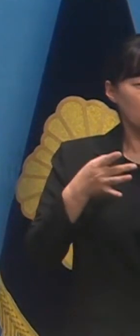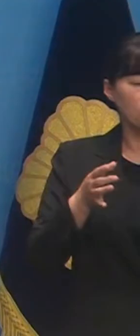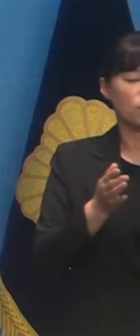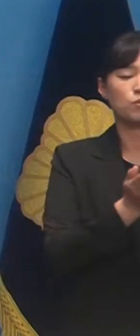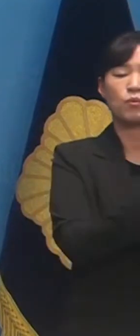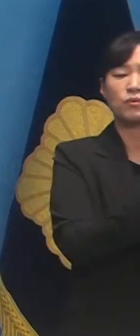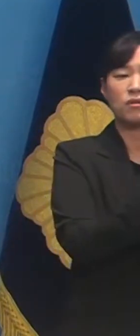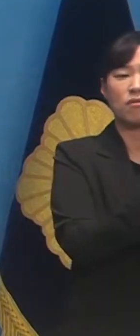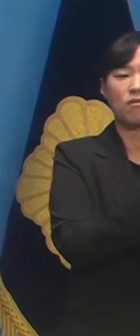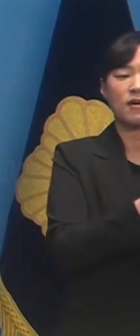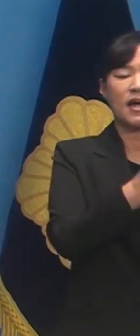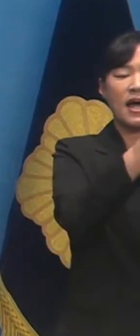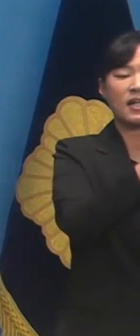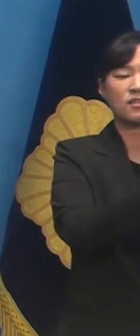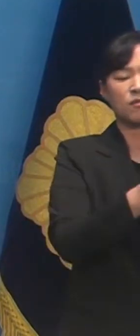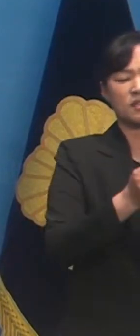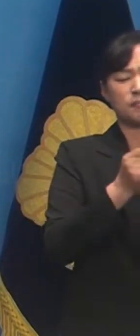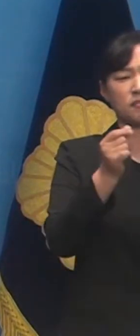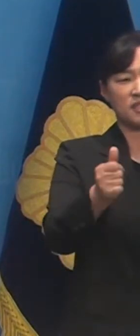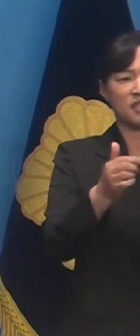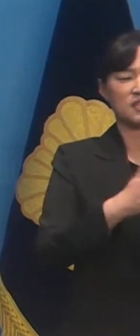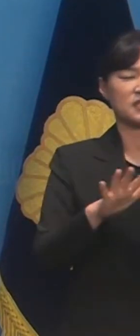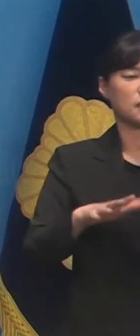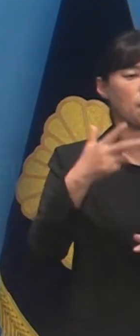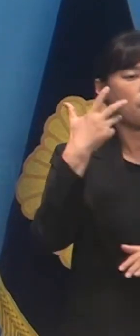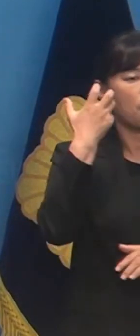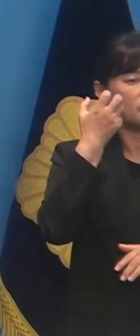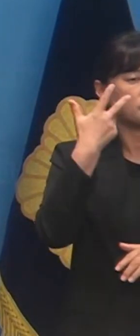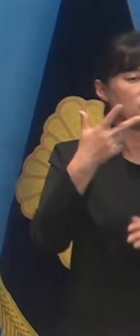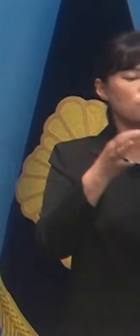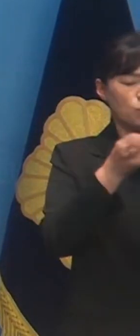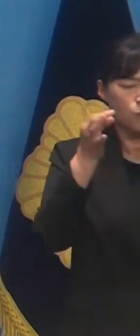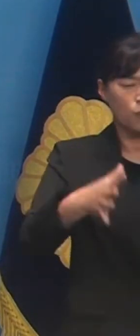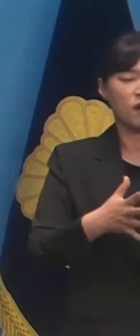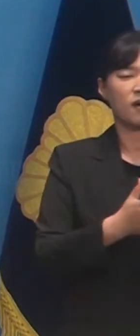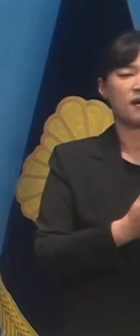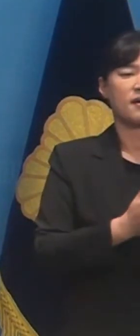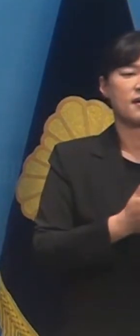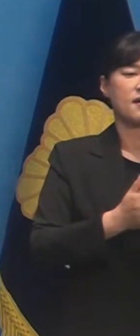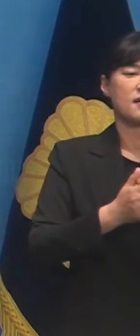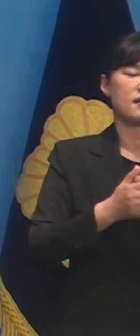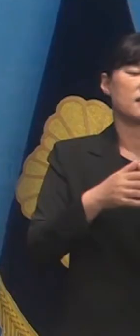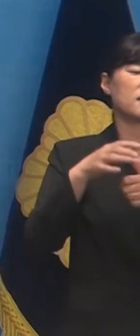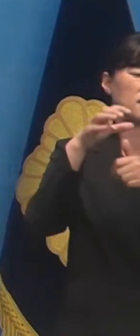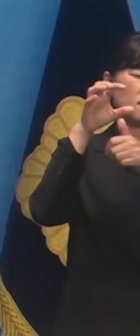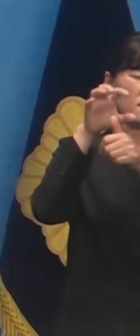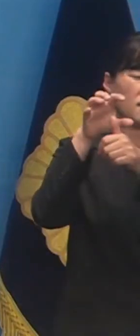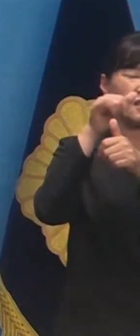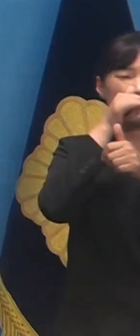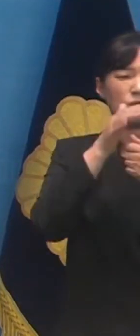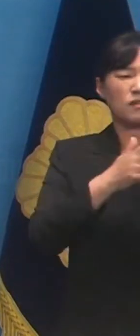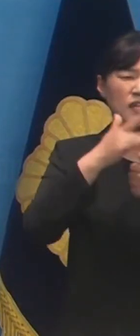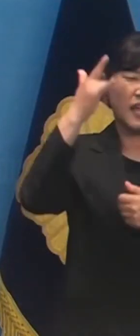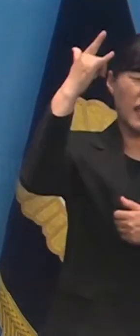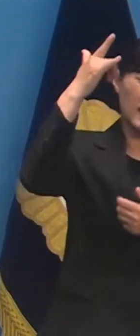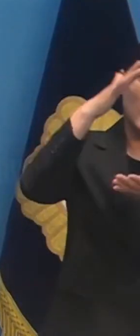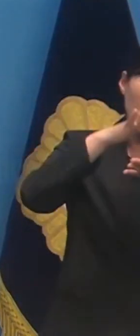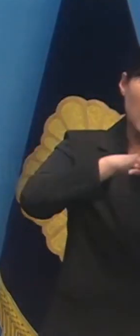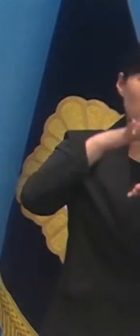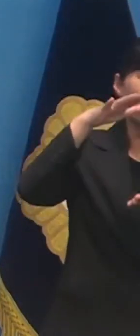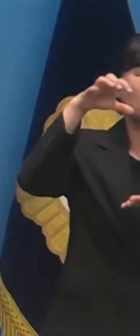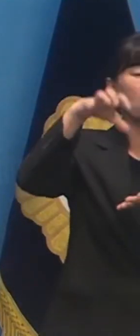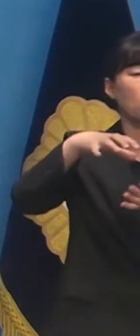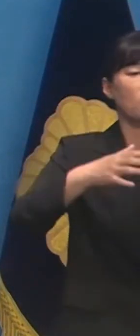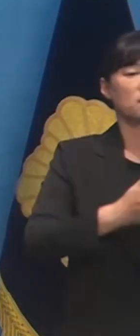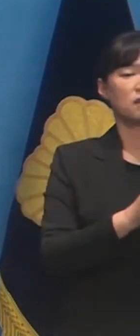조선 하청 지회장이 87일째 목숨을 걸고 매달려 있습니다. 땡볕이